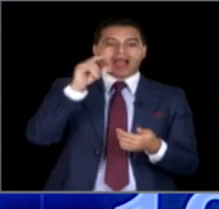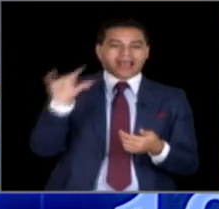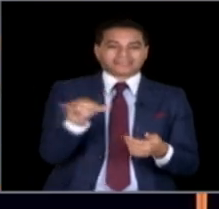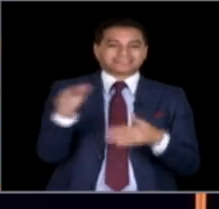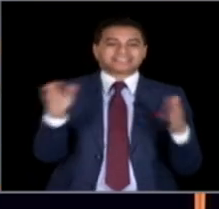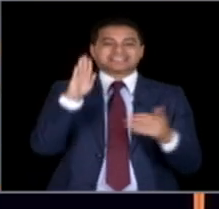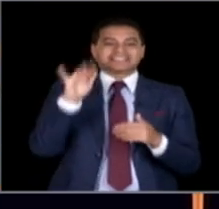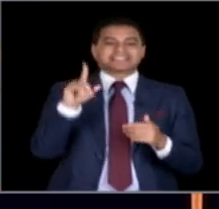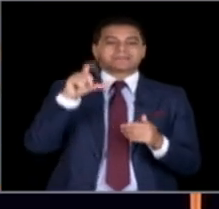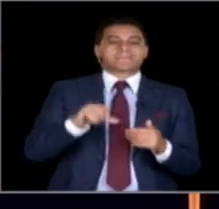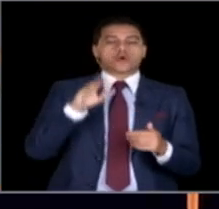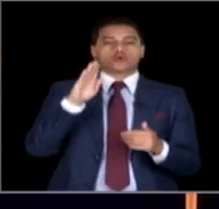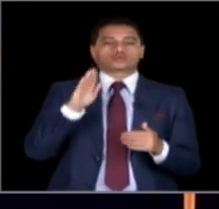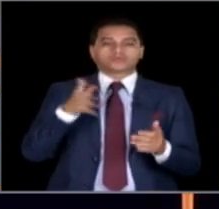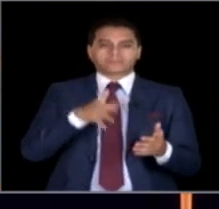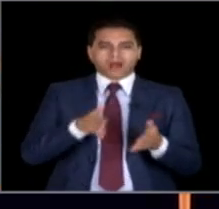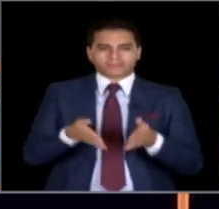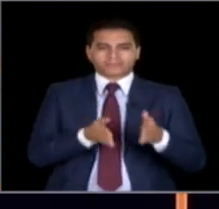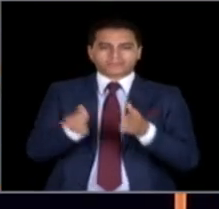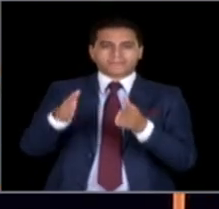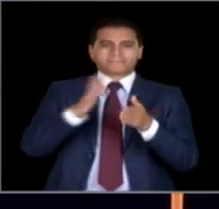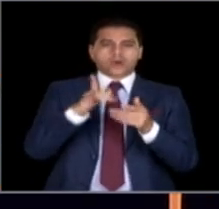طول النهر 110 كيلومتر.